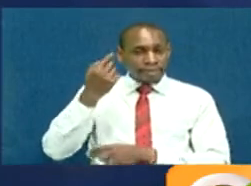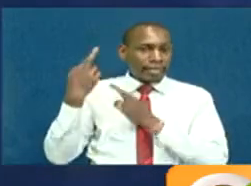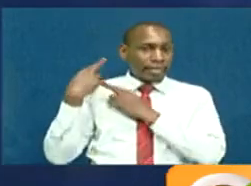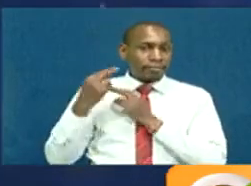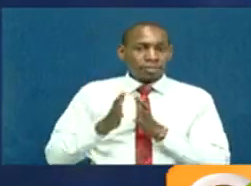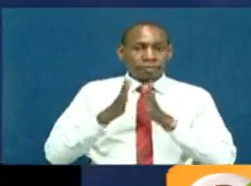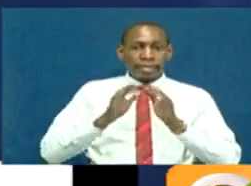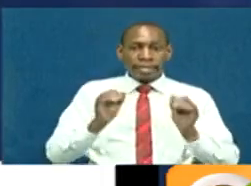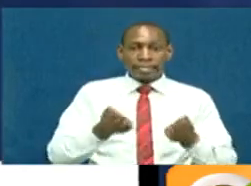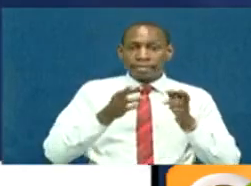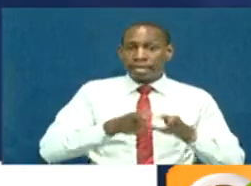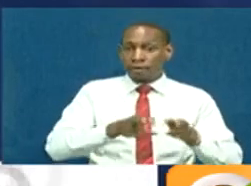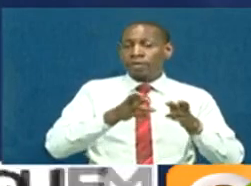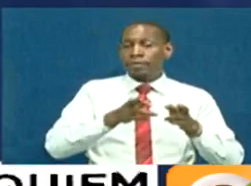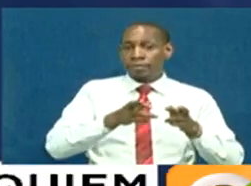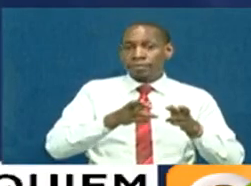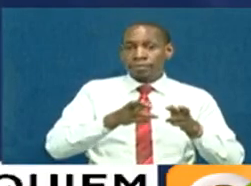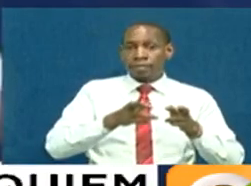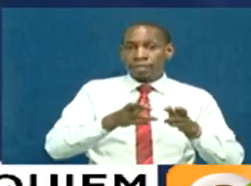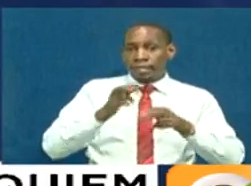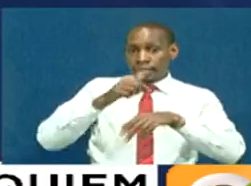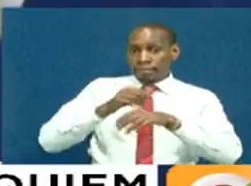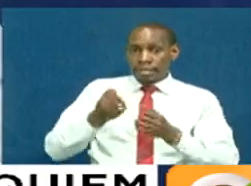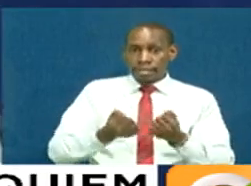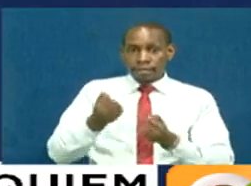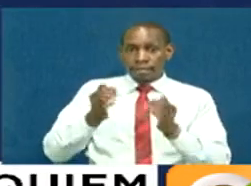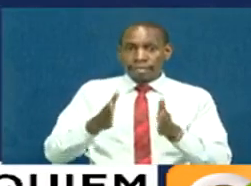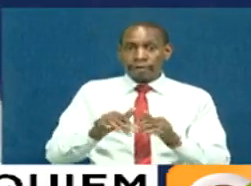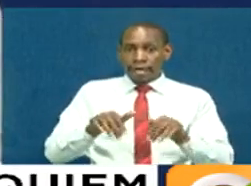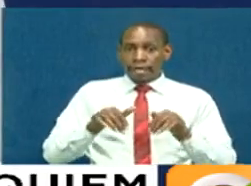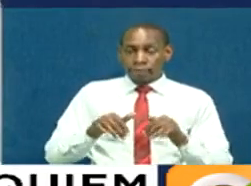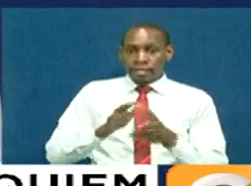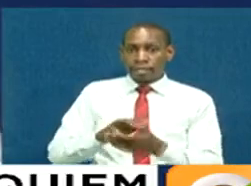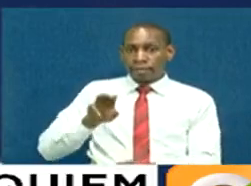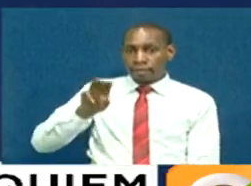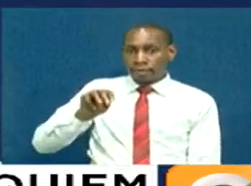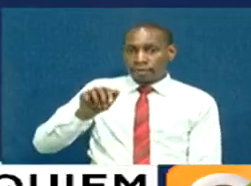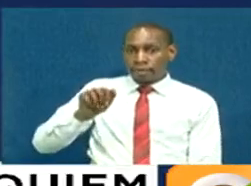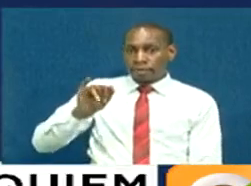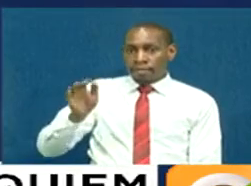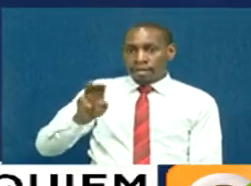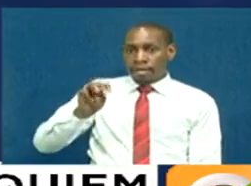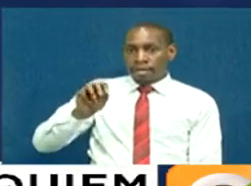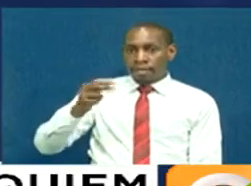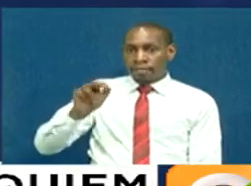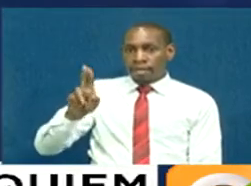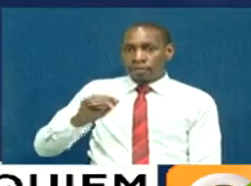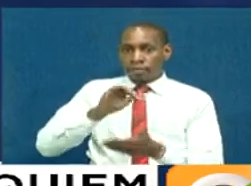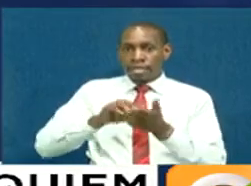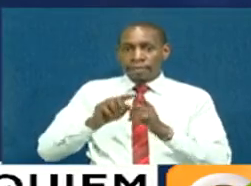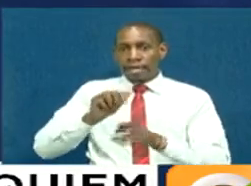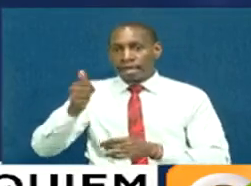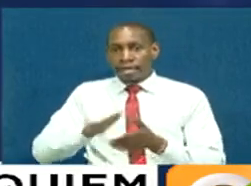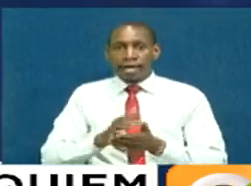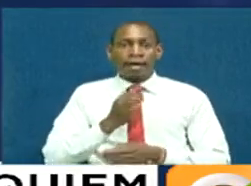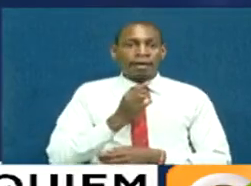ya usalama wa barabara. Saile dereva nangojea huko Mai Mahiu Center, lakini naenda kubebwa na vijana wale